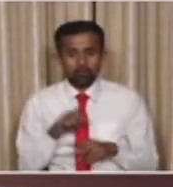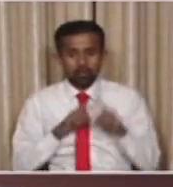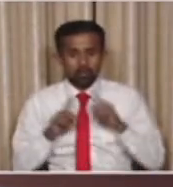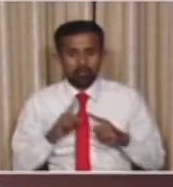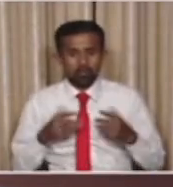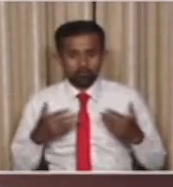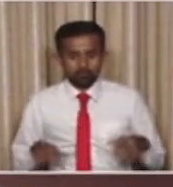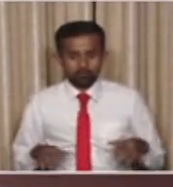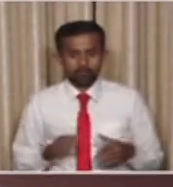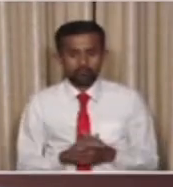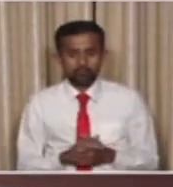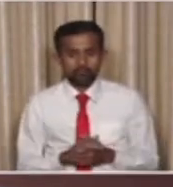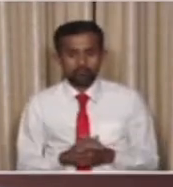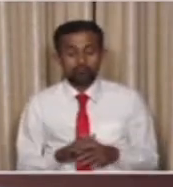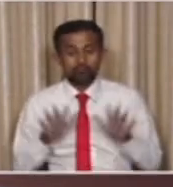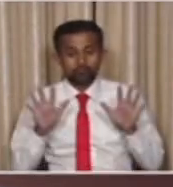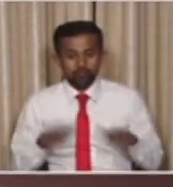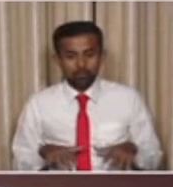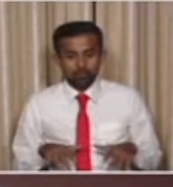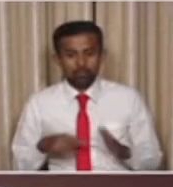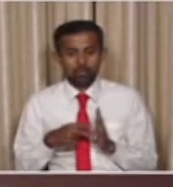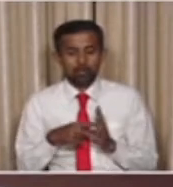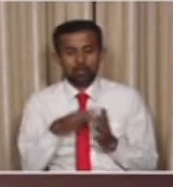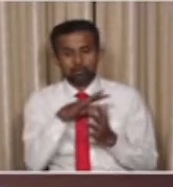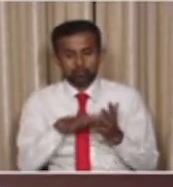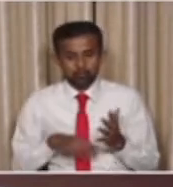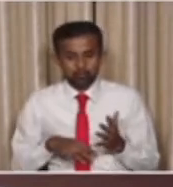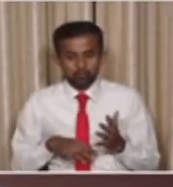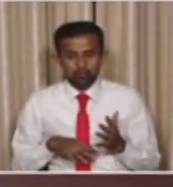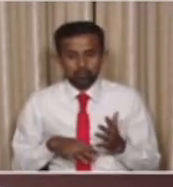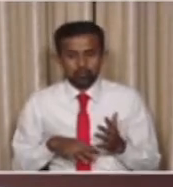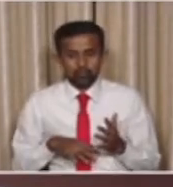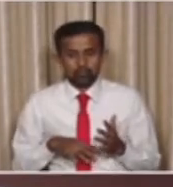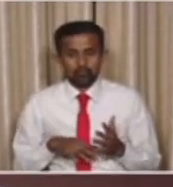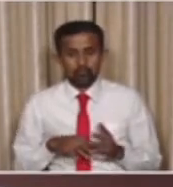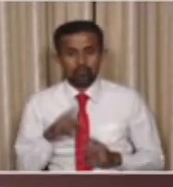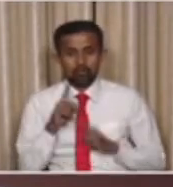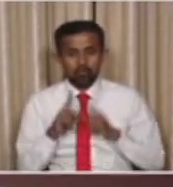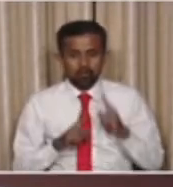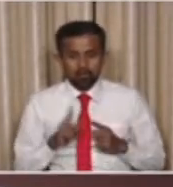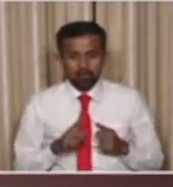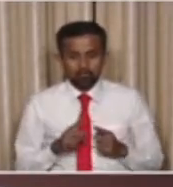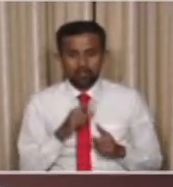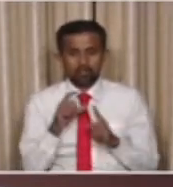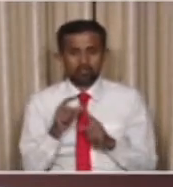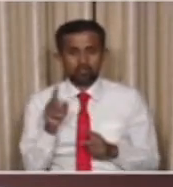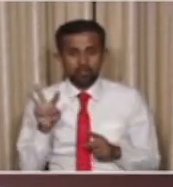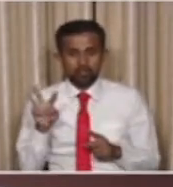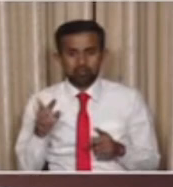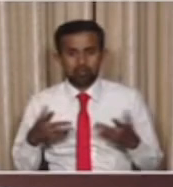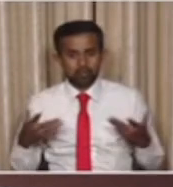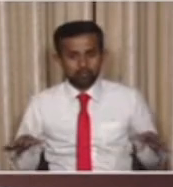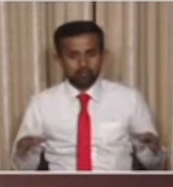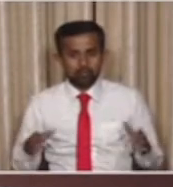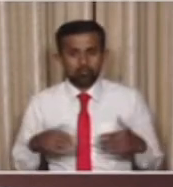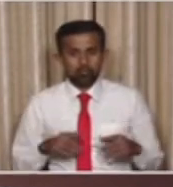බව ප්‍රකාශපත් කරා. හැබැයි දැන් අවසානයේදී දැන් මේ අයවැය ලේඛනය මේ සාකච්ඡාව මුලින්ම දෙසැම්බර් 13 කට ඉවරයි.